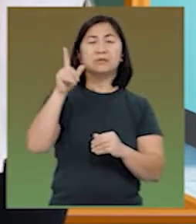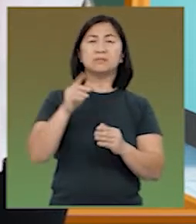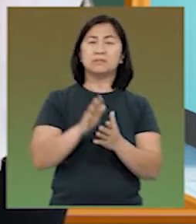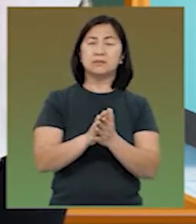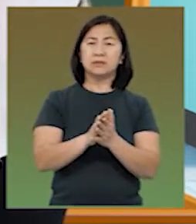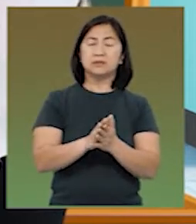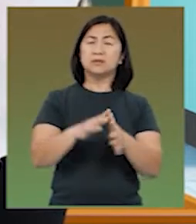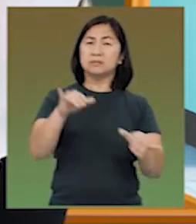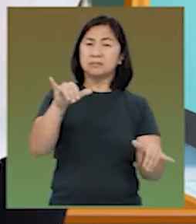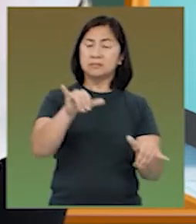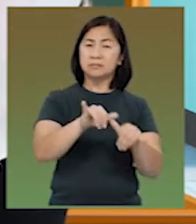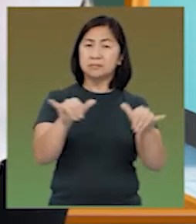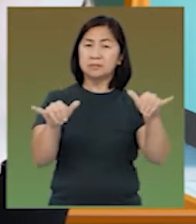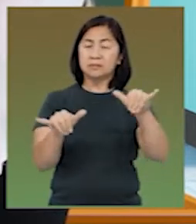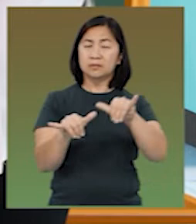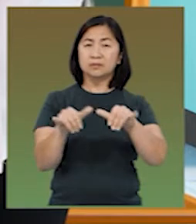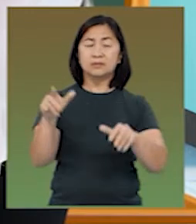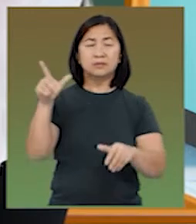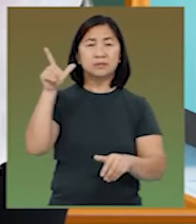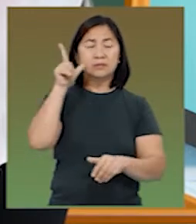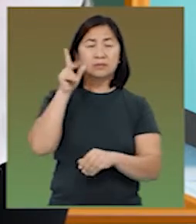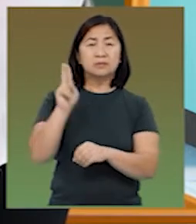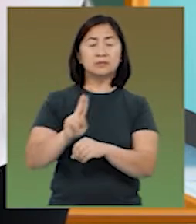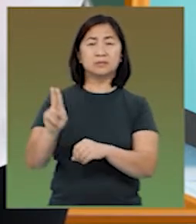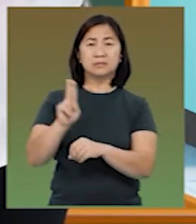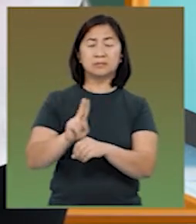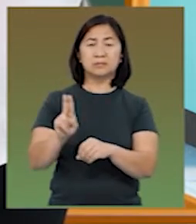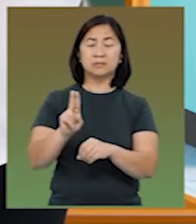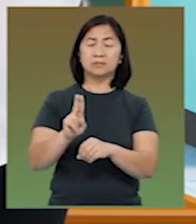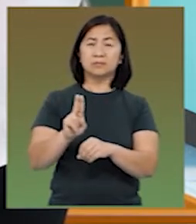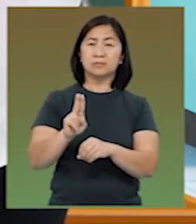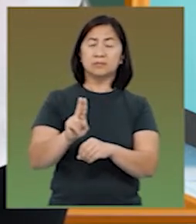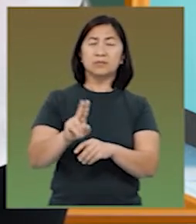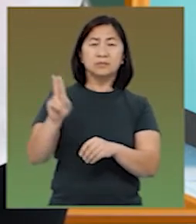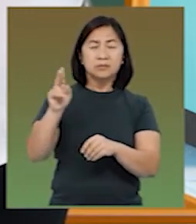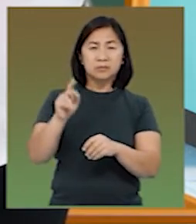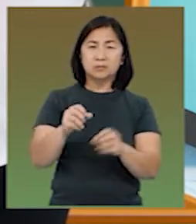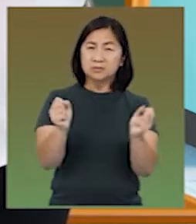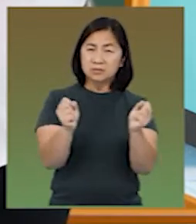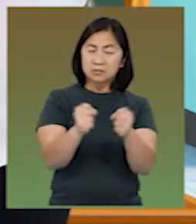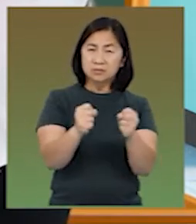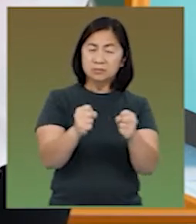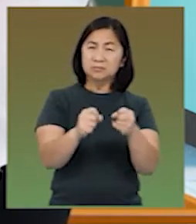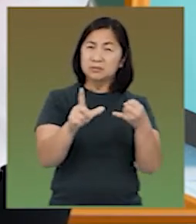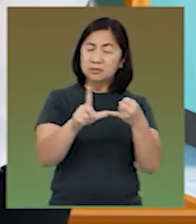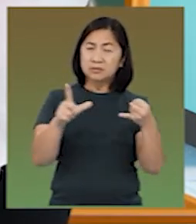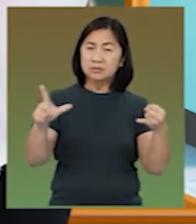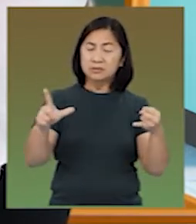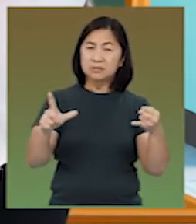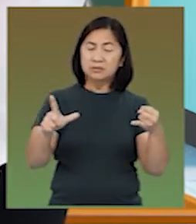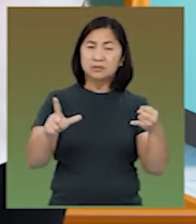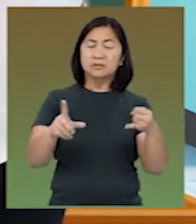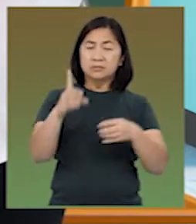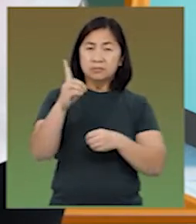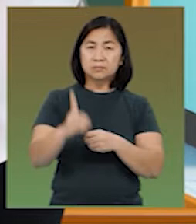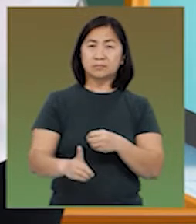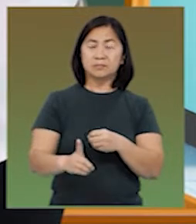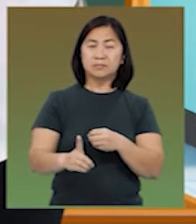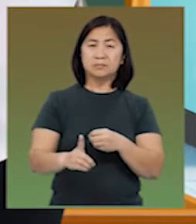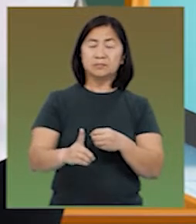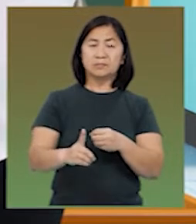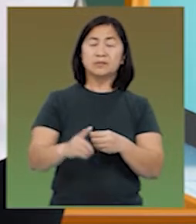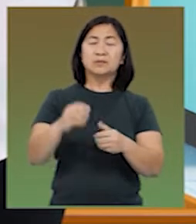Samantalang ang ginamit na panukat ni Lina ay ang mga maliliit na guhit sa baba. Ang